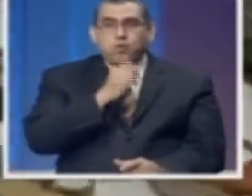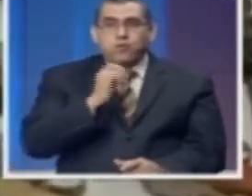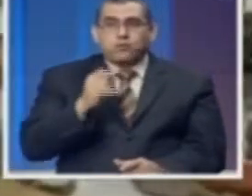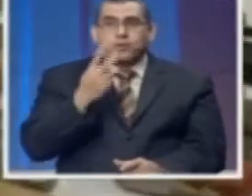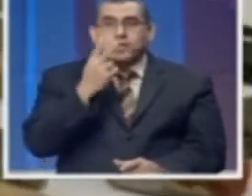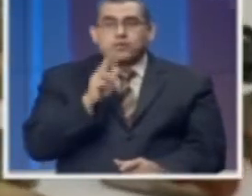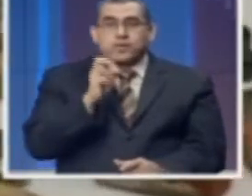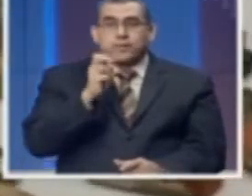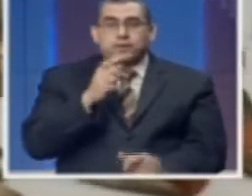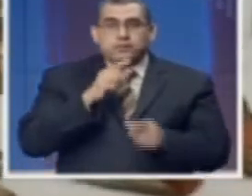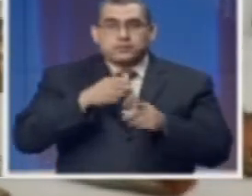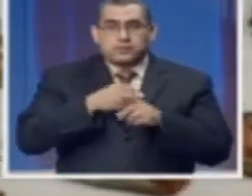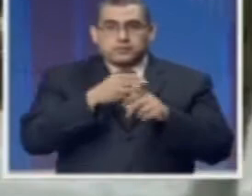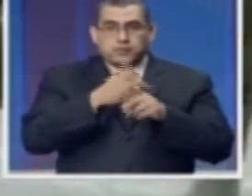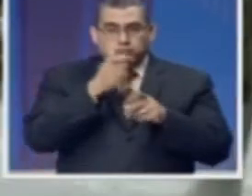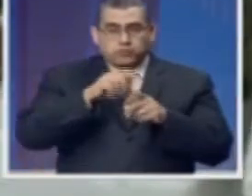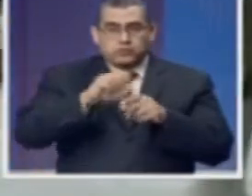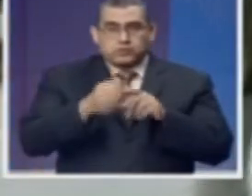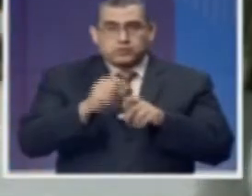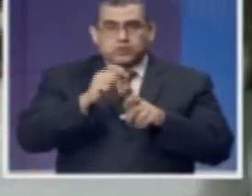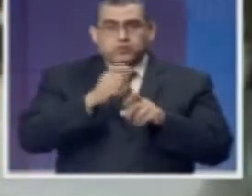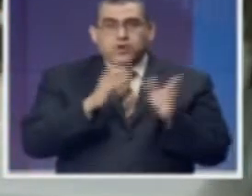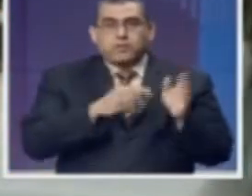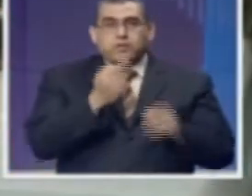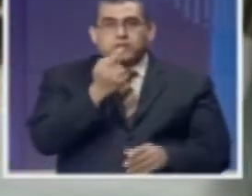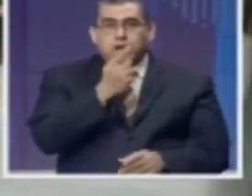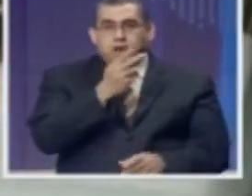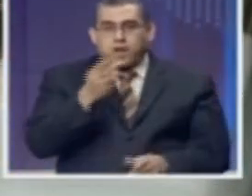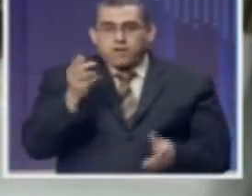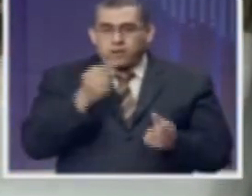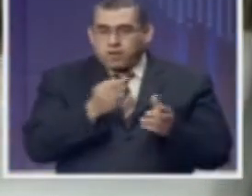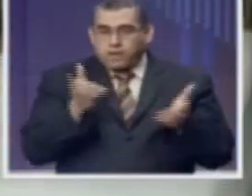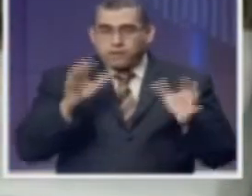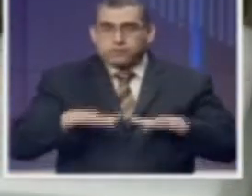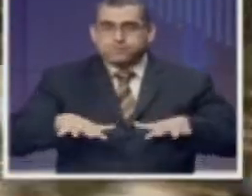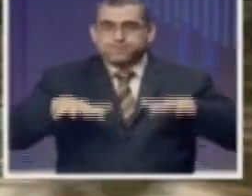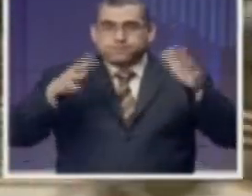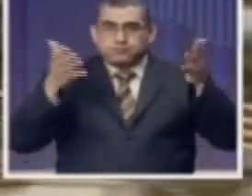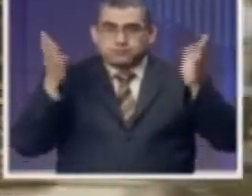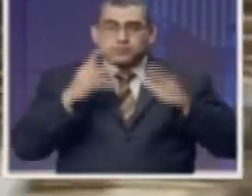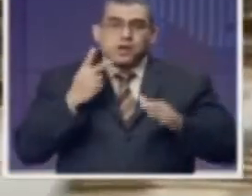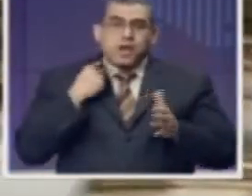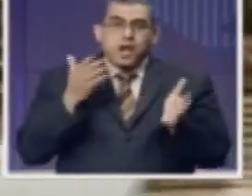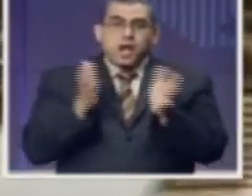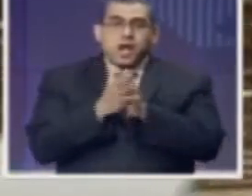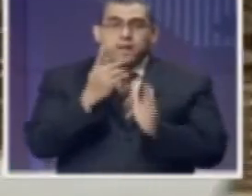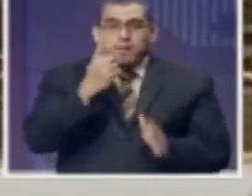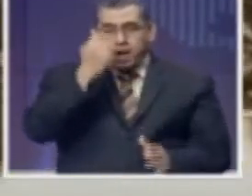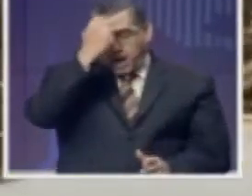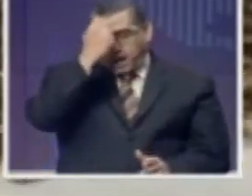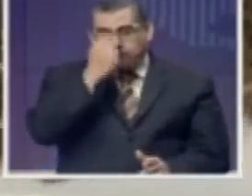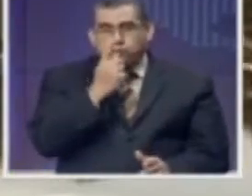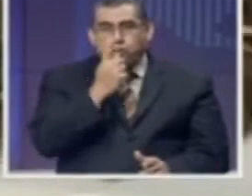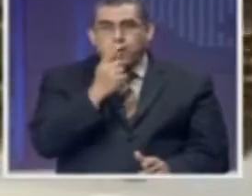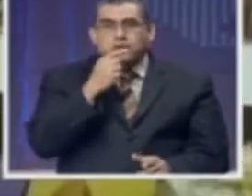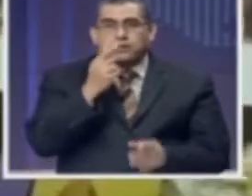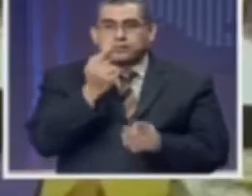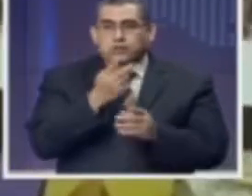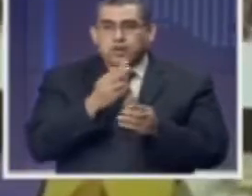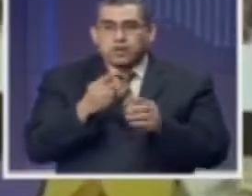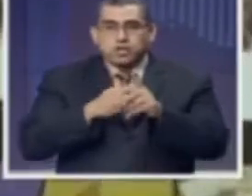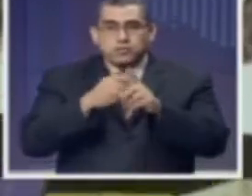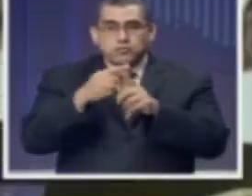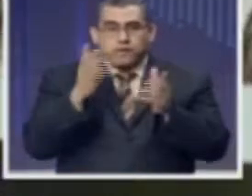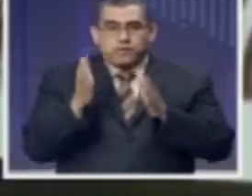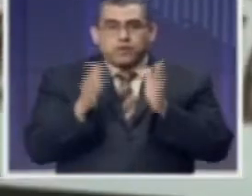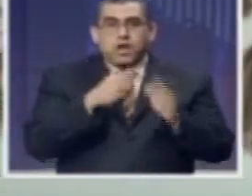و572 فرد محل الصنع، وطلقات نارية مختلفة الأعيرة بلغت 1001 طلقة متنوعة، إضافة